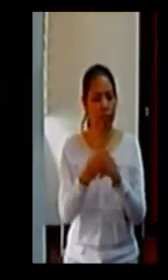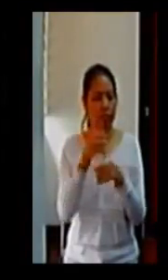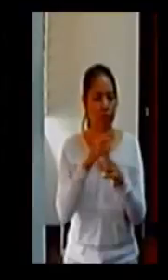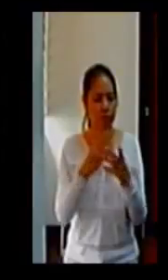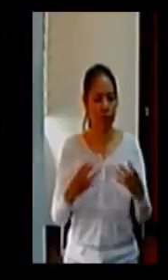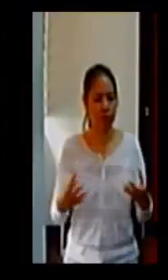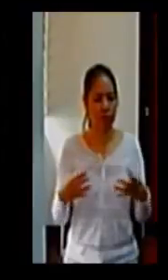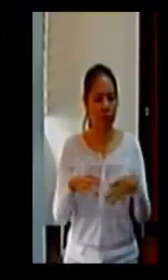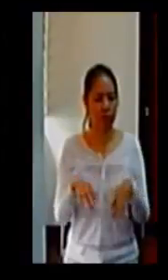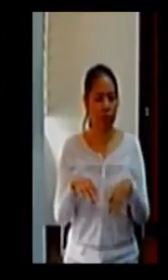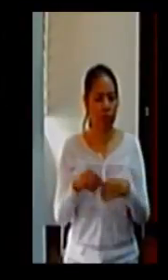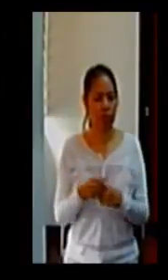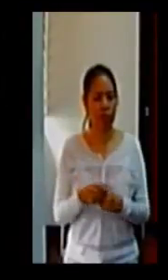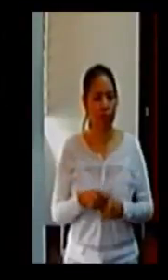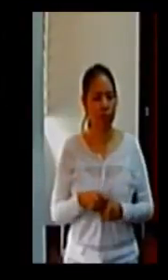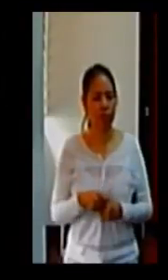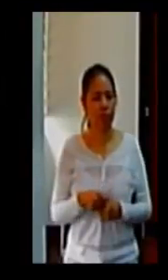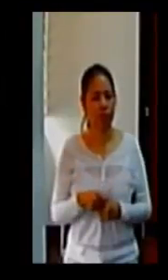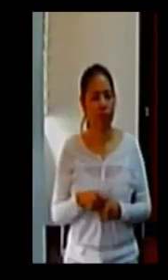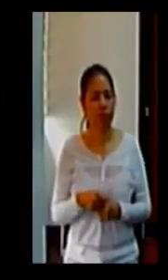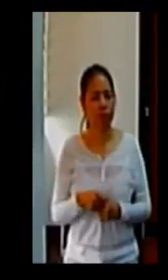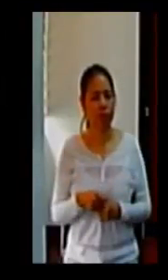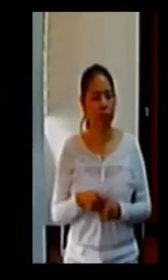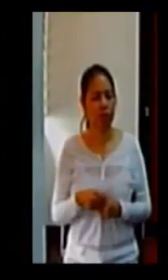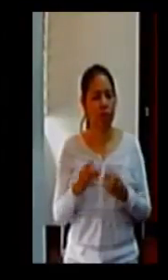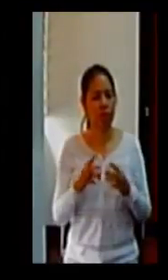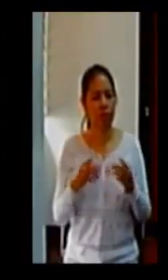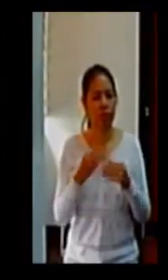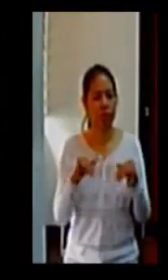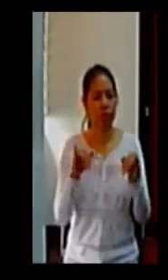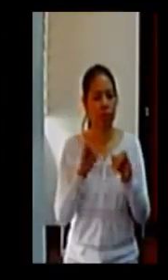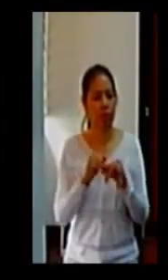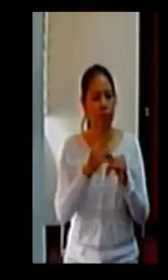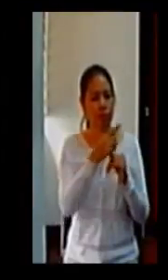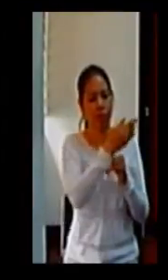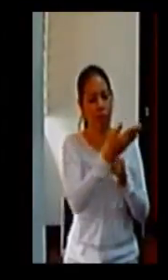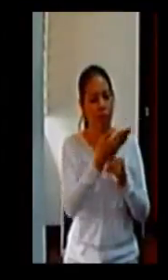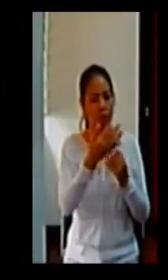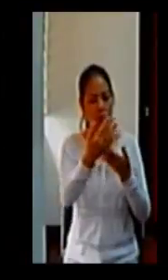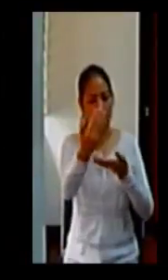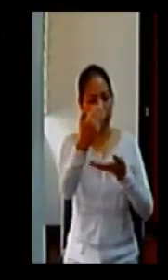na tumuwa kayo dito at nagpapasalamat kami na